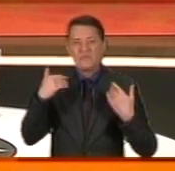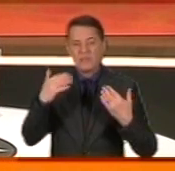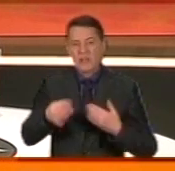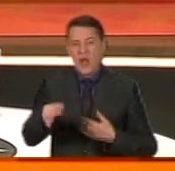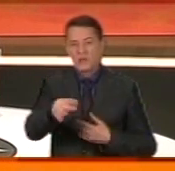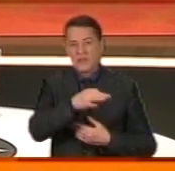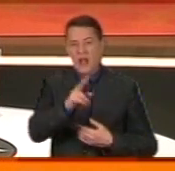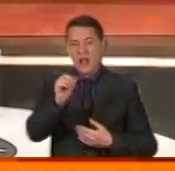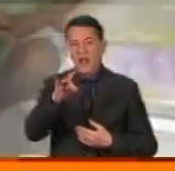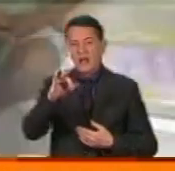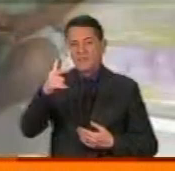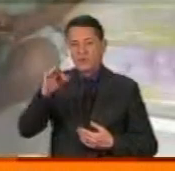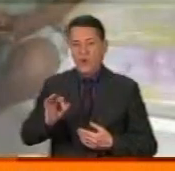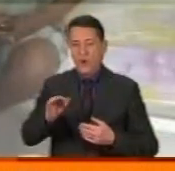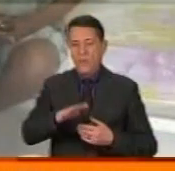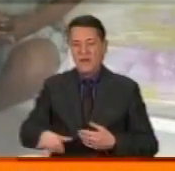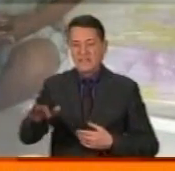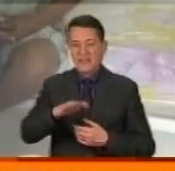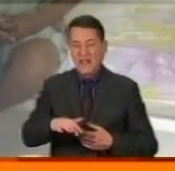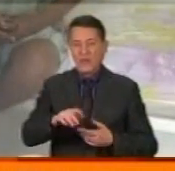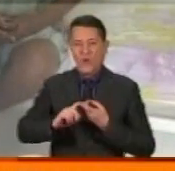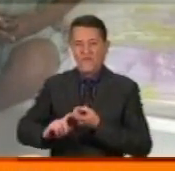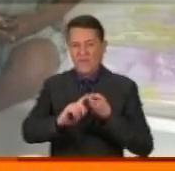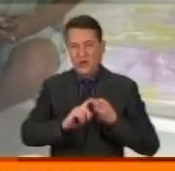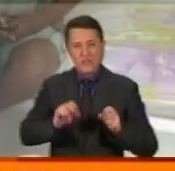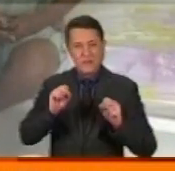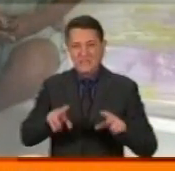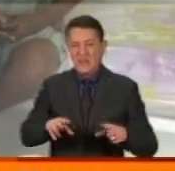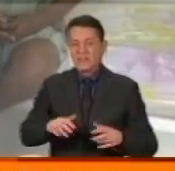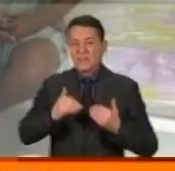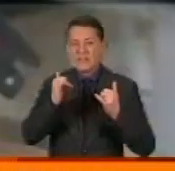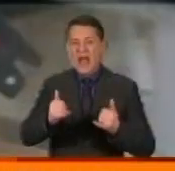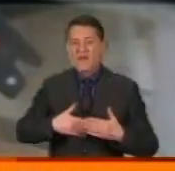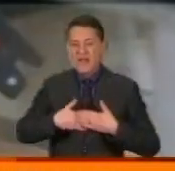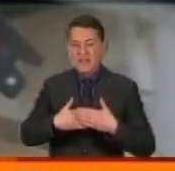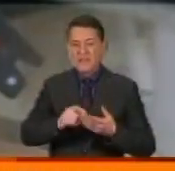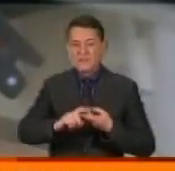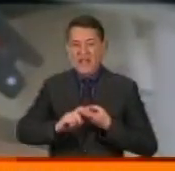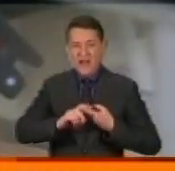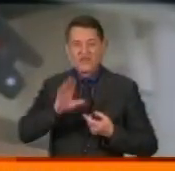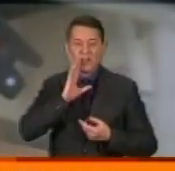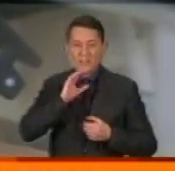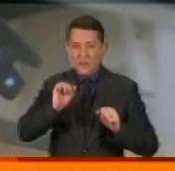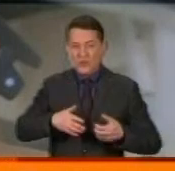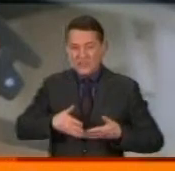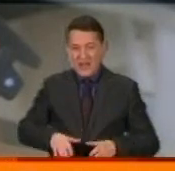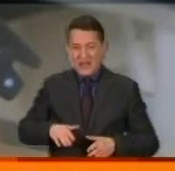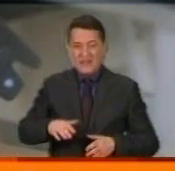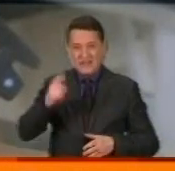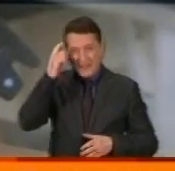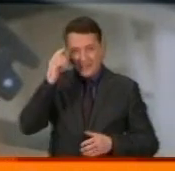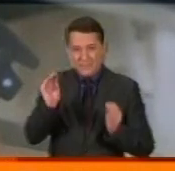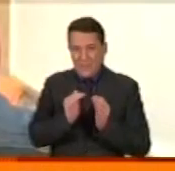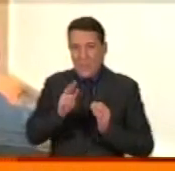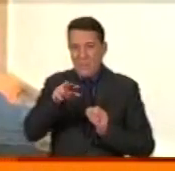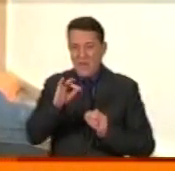островах Карибського басейну. Нагадаю, вірус Зіка небезпечний передусім для вагітних. Заражена жінка може народити дитину за такою фізичною